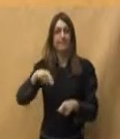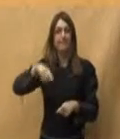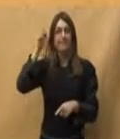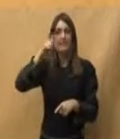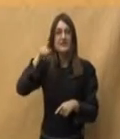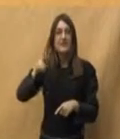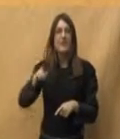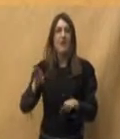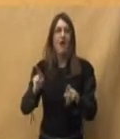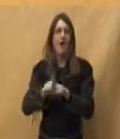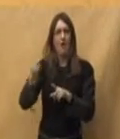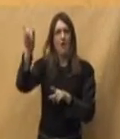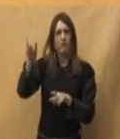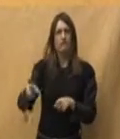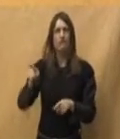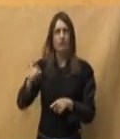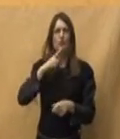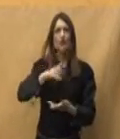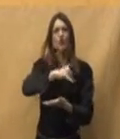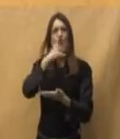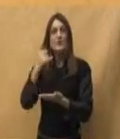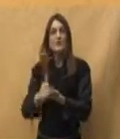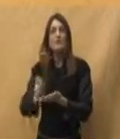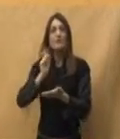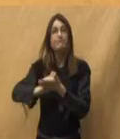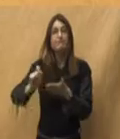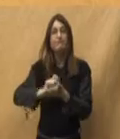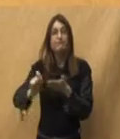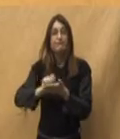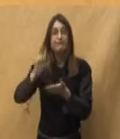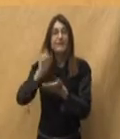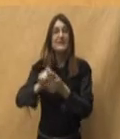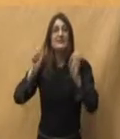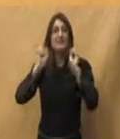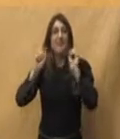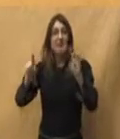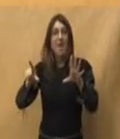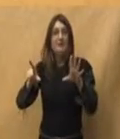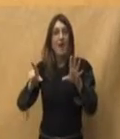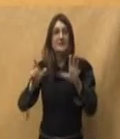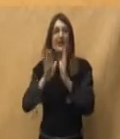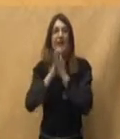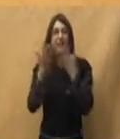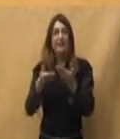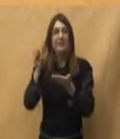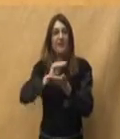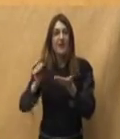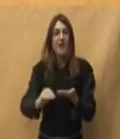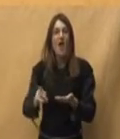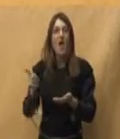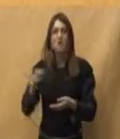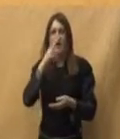vi kao osoba koja ste do sada izdali 17 knjiga koje su uvijek orijentirane prema